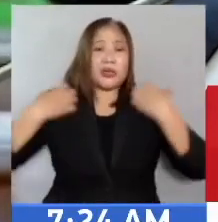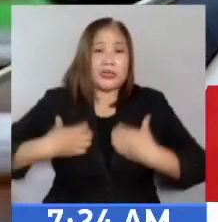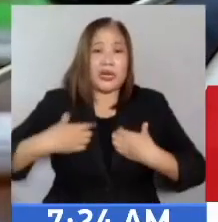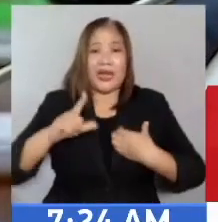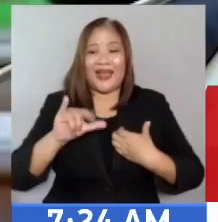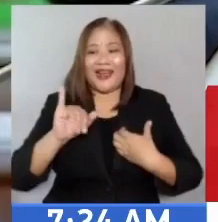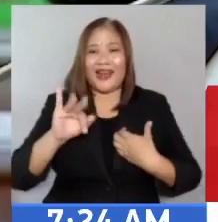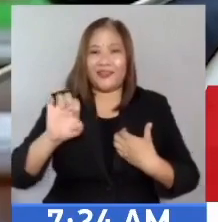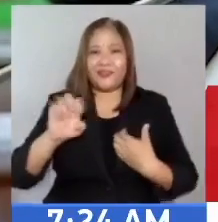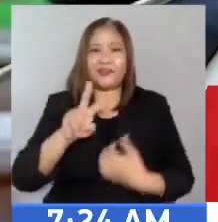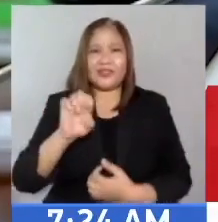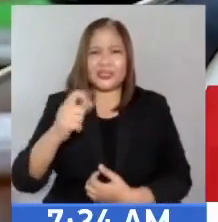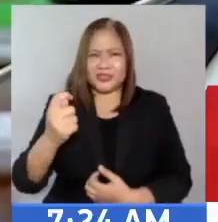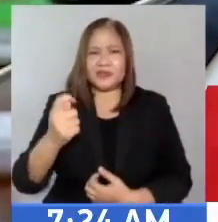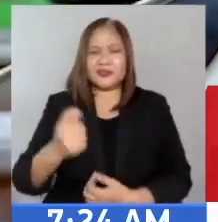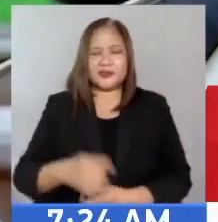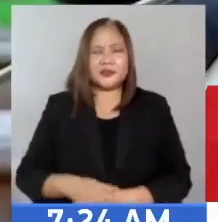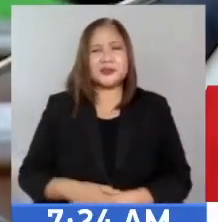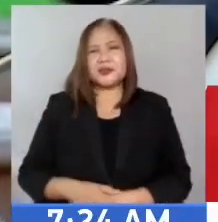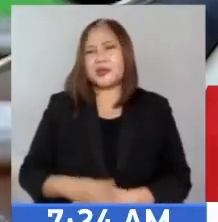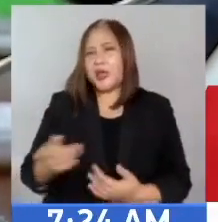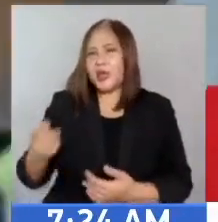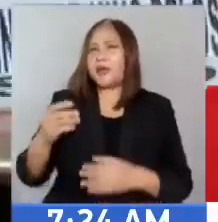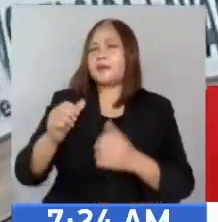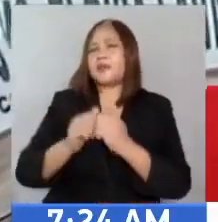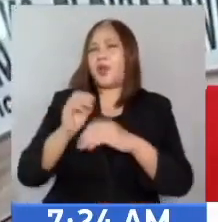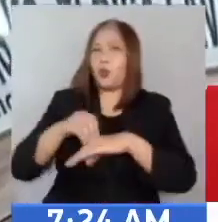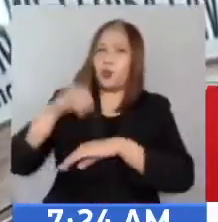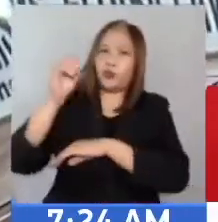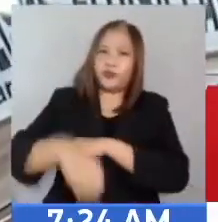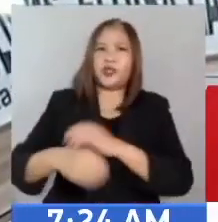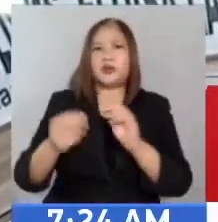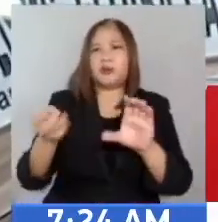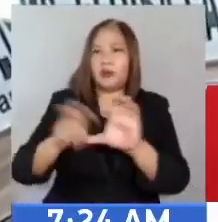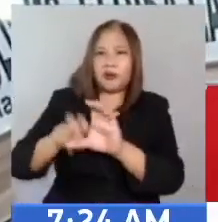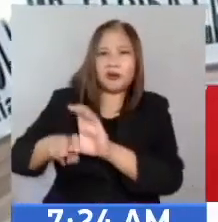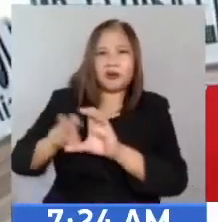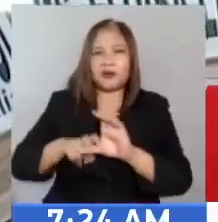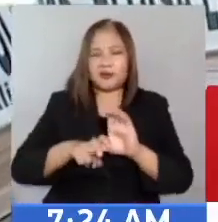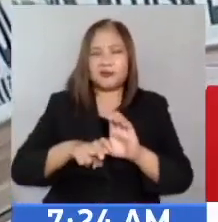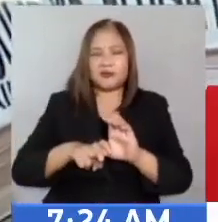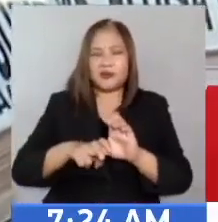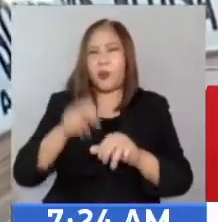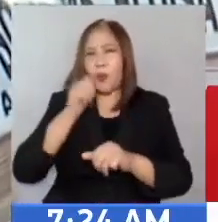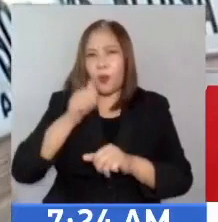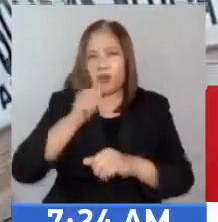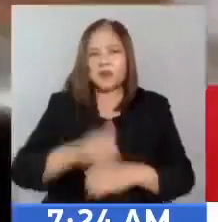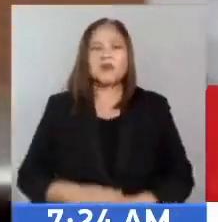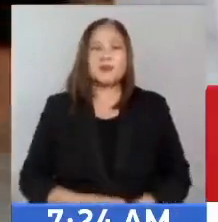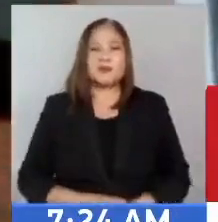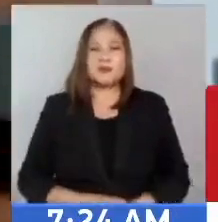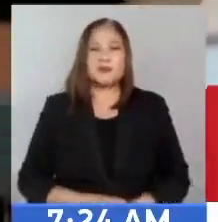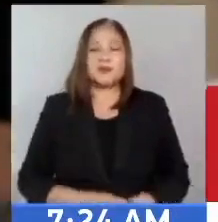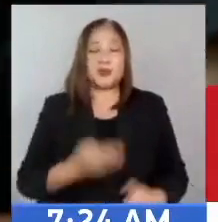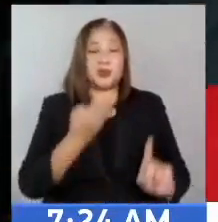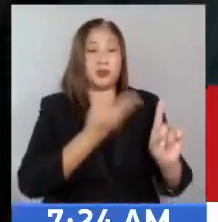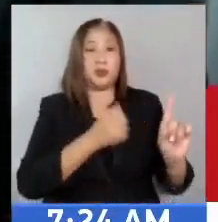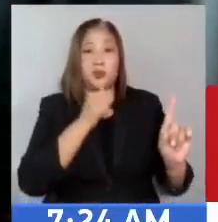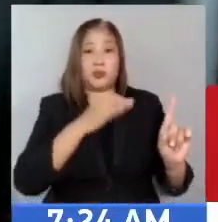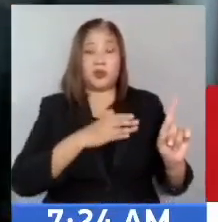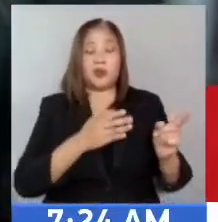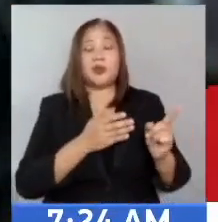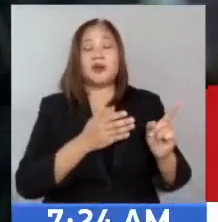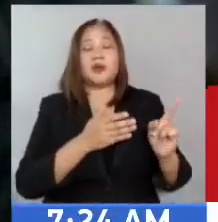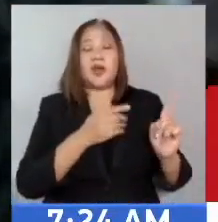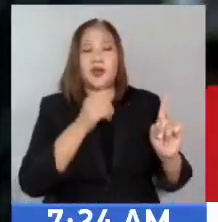ang intention nyo pala ay mag-overloading each time. Ibinulgar naman ang isang survivor na nakaalis na sila pero may binalikan